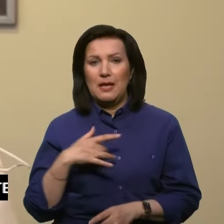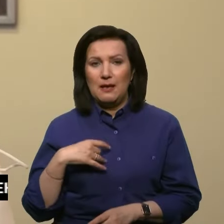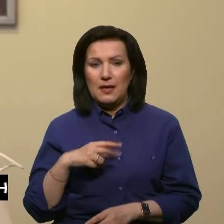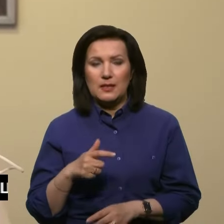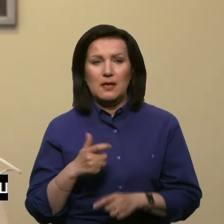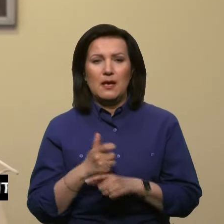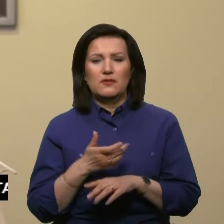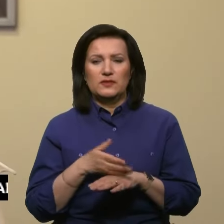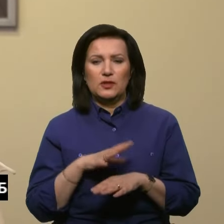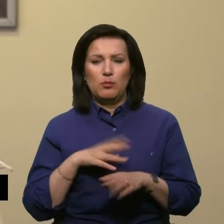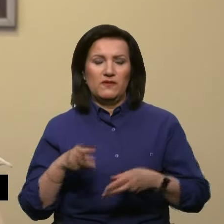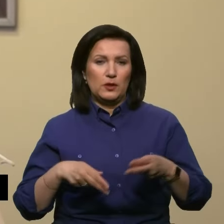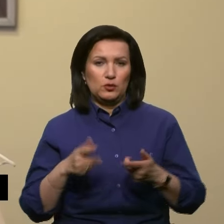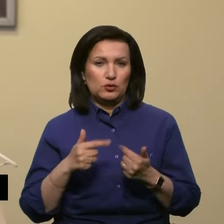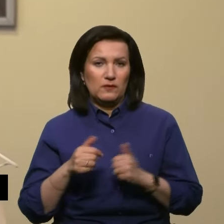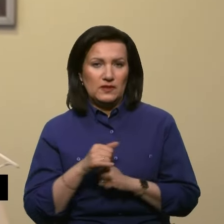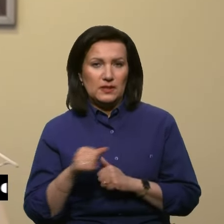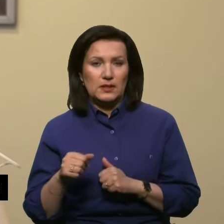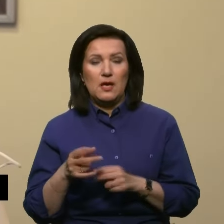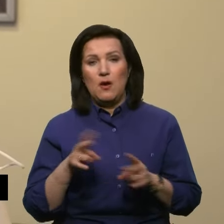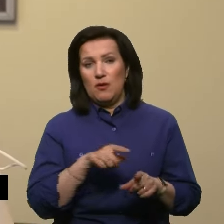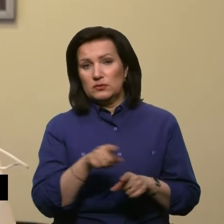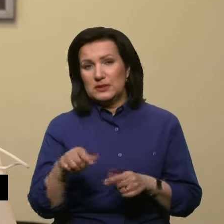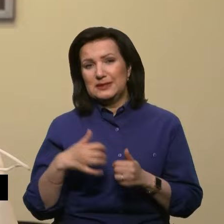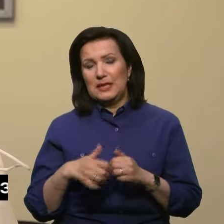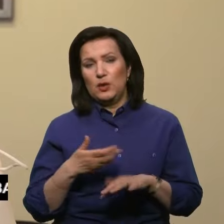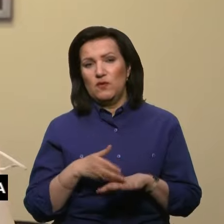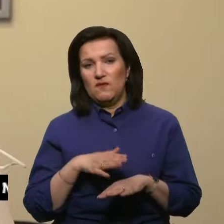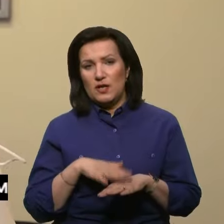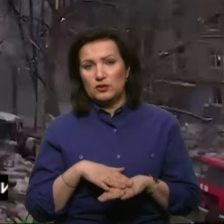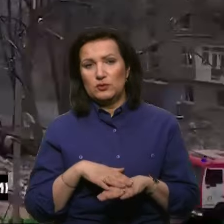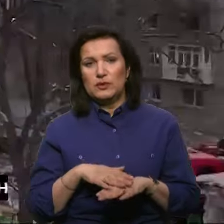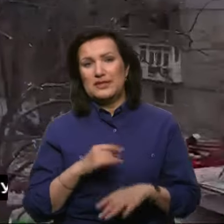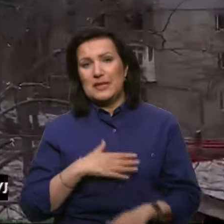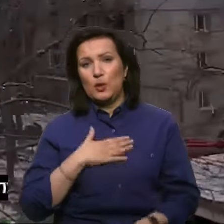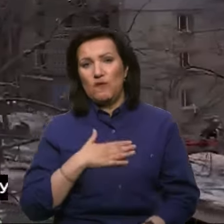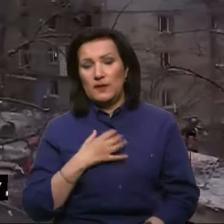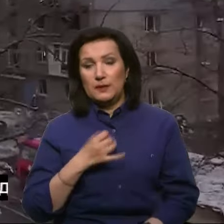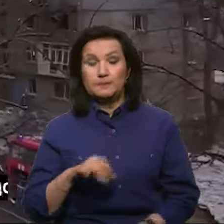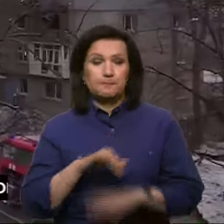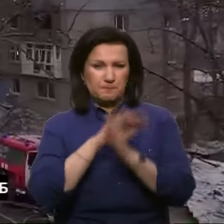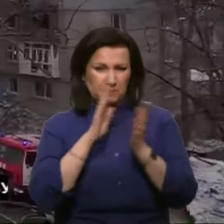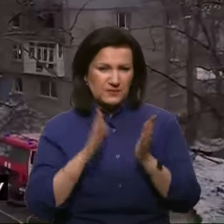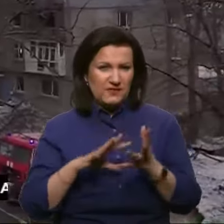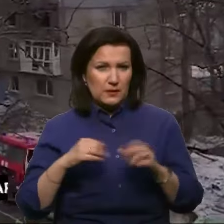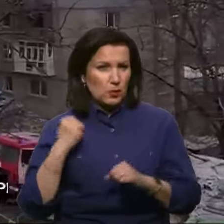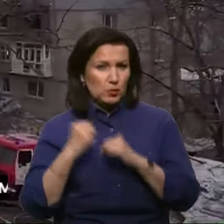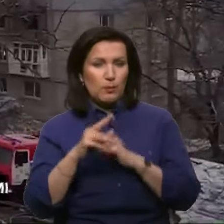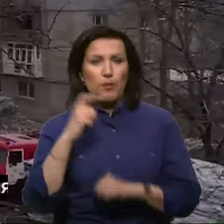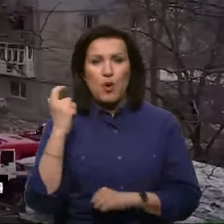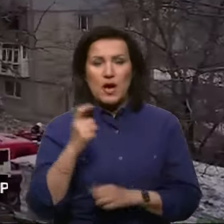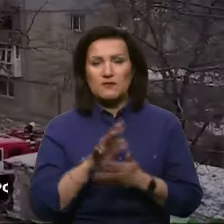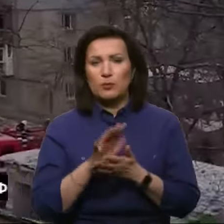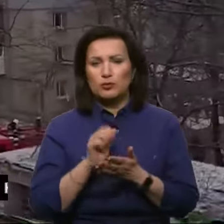пацієнтка перебуває в нейрохірургічному відділенні. Стан всіх інших середньої важкості і задовільний. Загалом, внаслідок російських ударів по